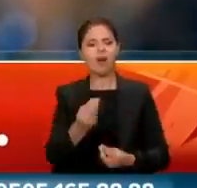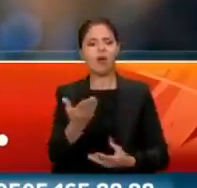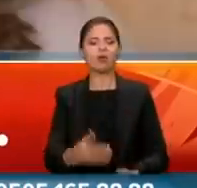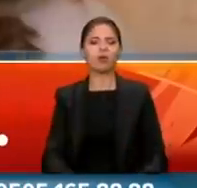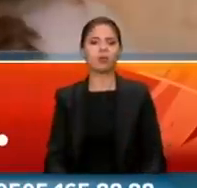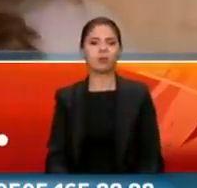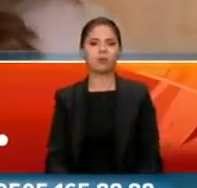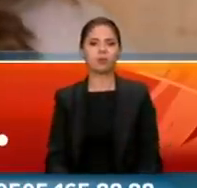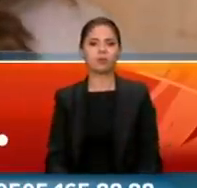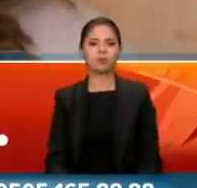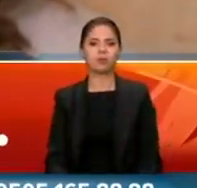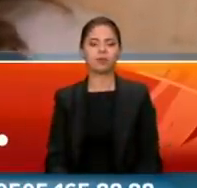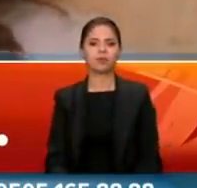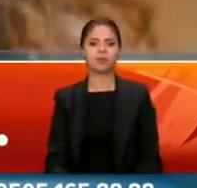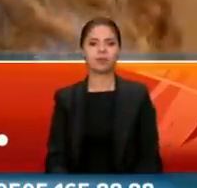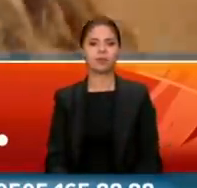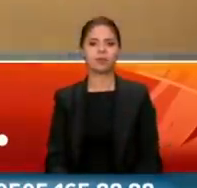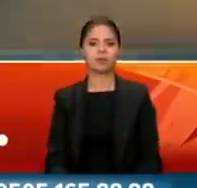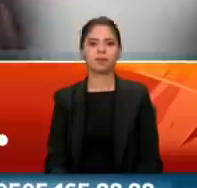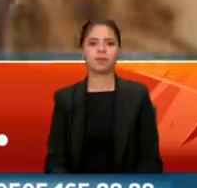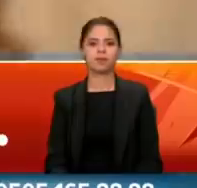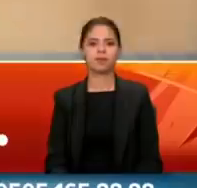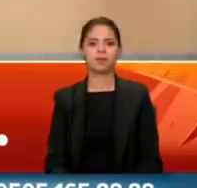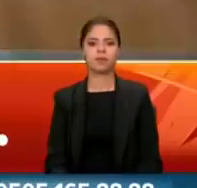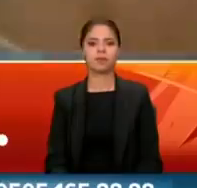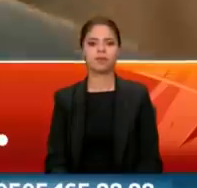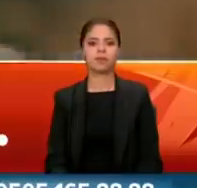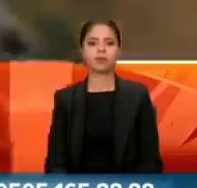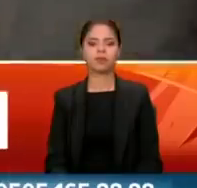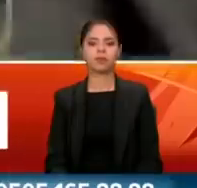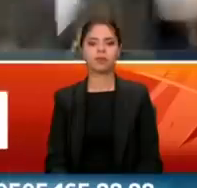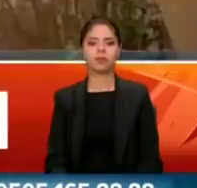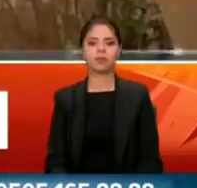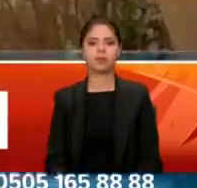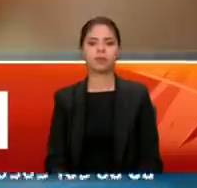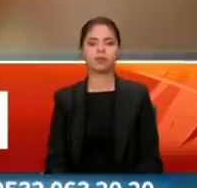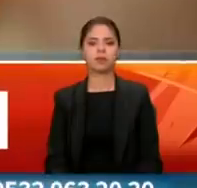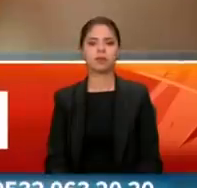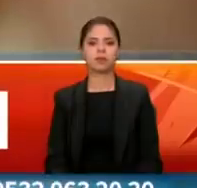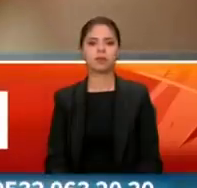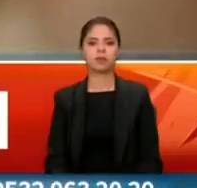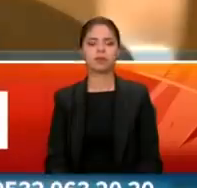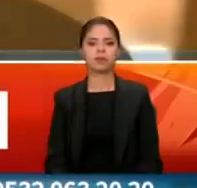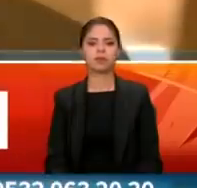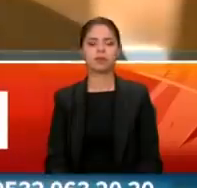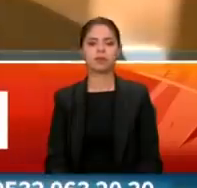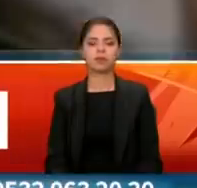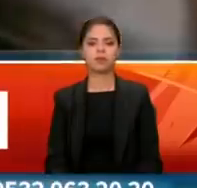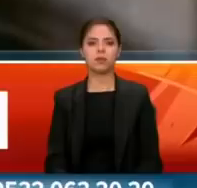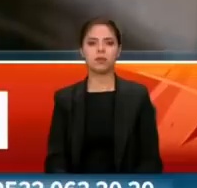Hazar, quiero a su hija Reyyan. Reyyan! Con la voluntad de Dios, sí, dime abuelo, y la bendición de nuestro profeta, pedimos a